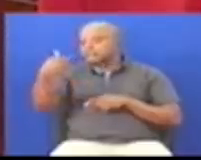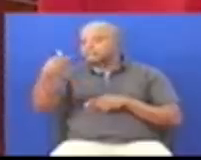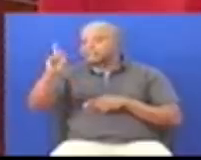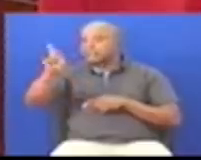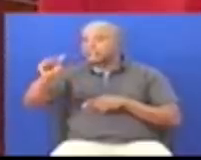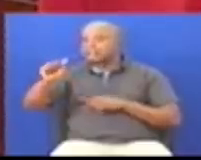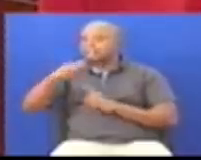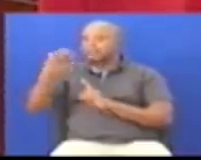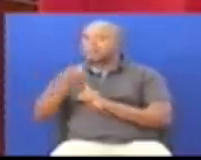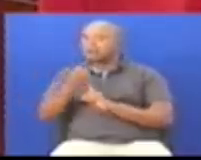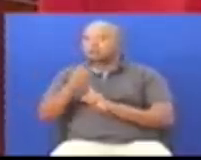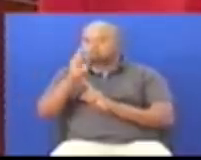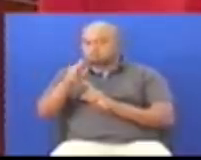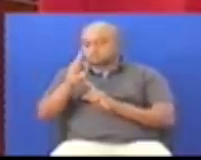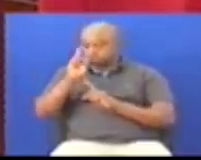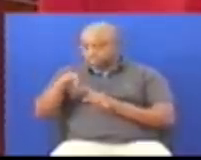wanatini namba.